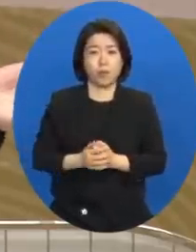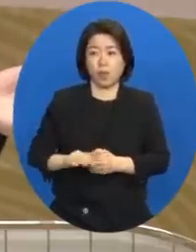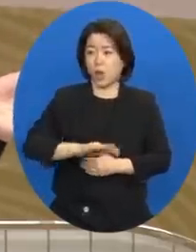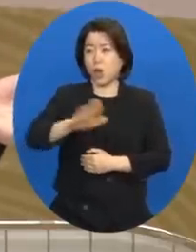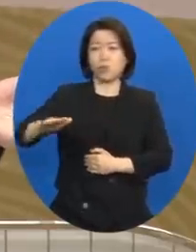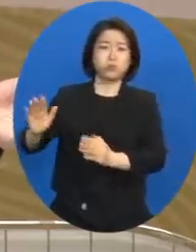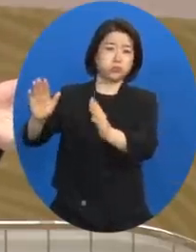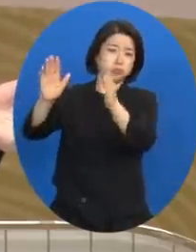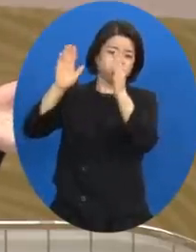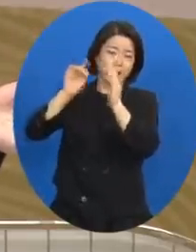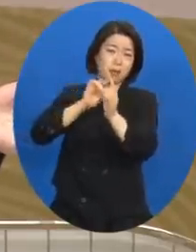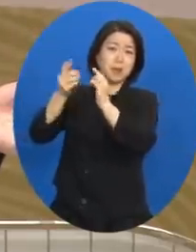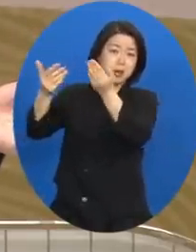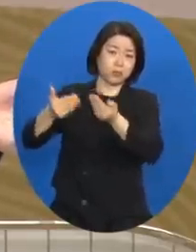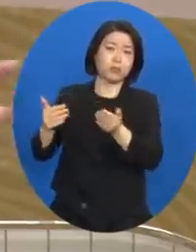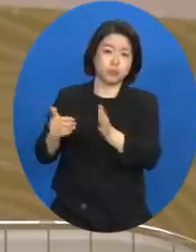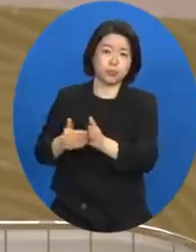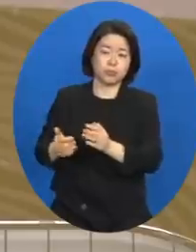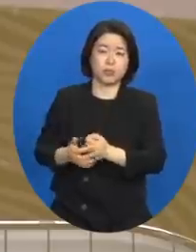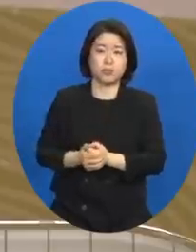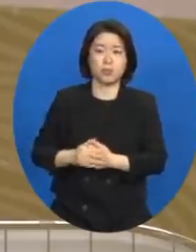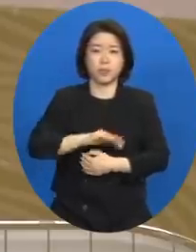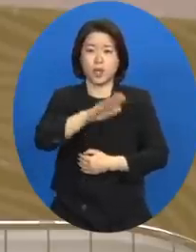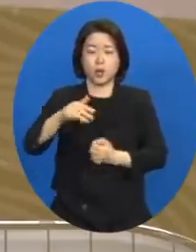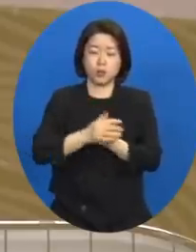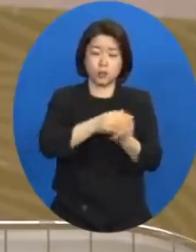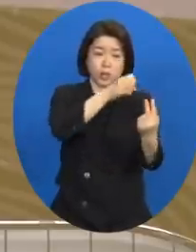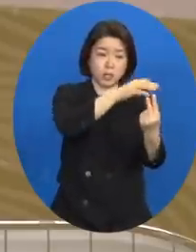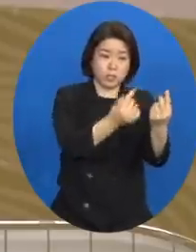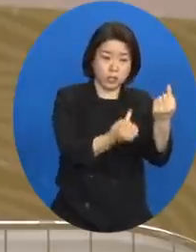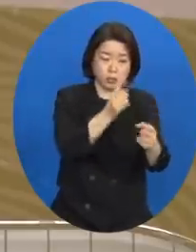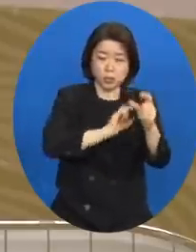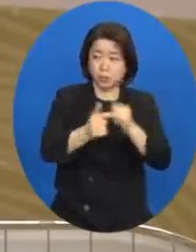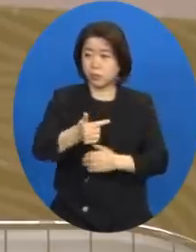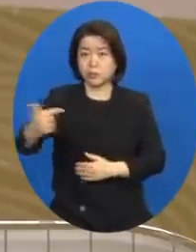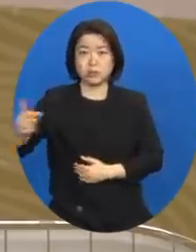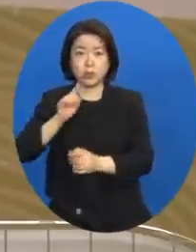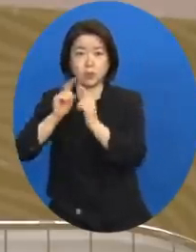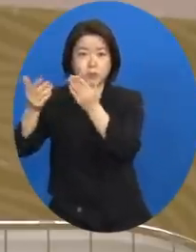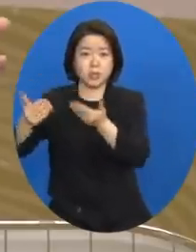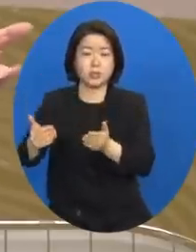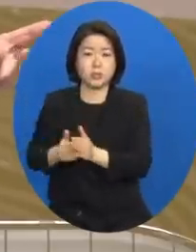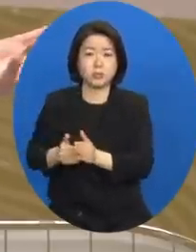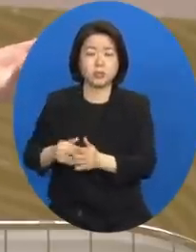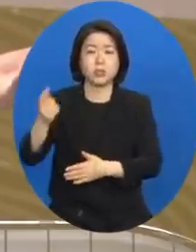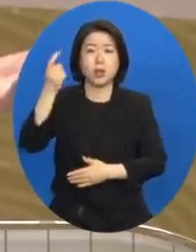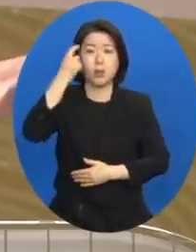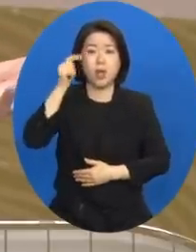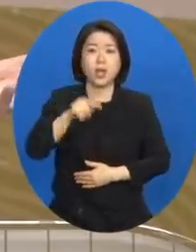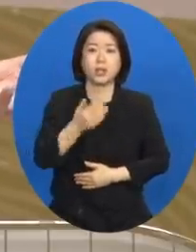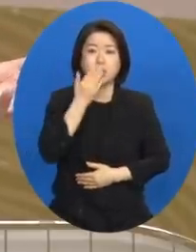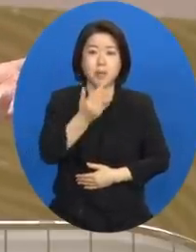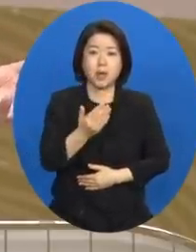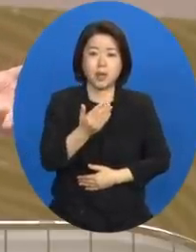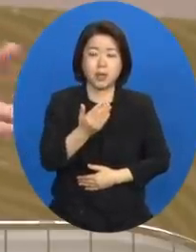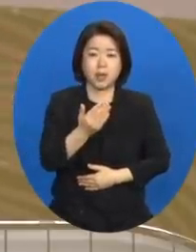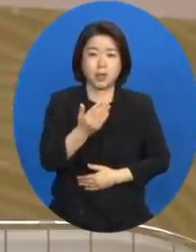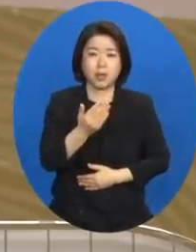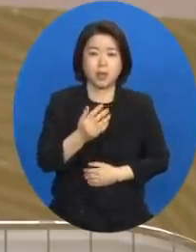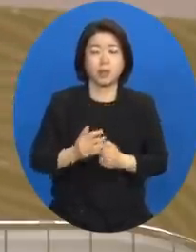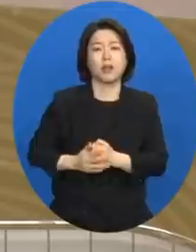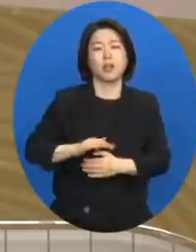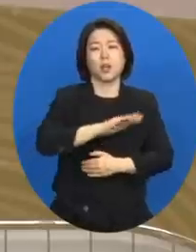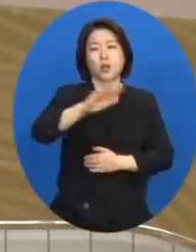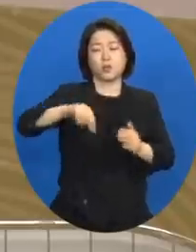우리를 향하여 말씀하고 계신 거예요. 우리가 세례 요한보다 더 크대요. 어째서 그게 가능하죠?